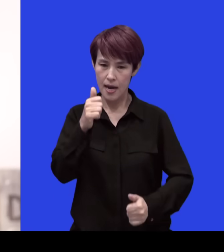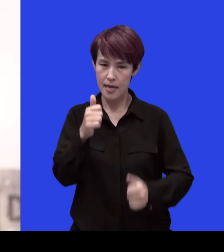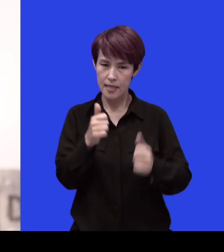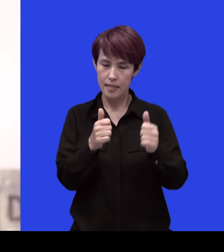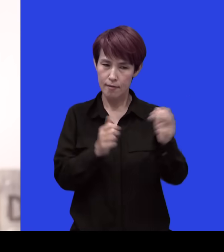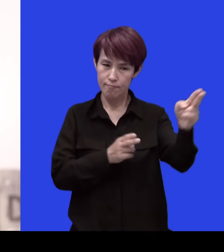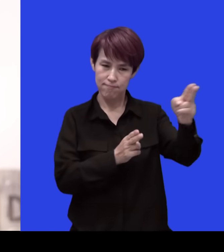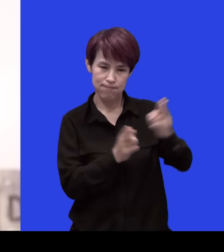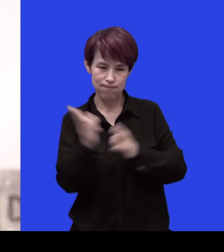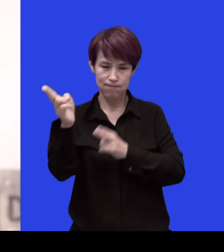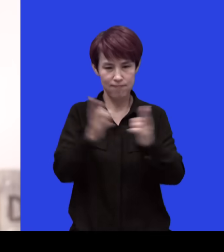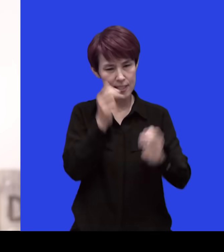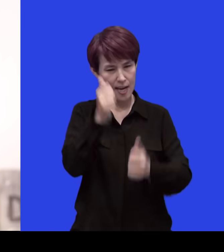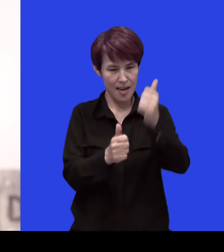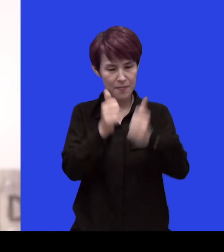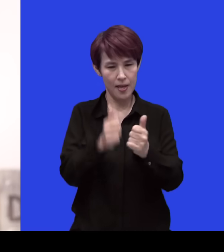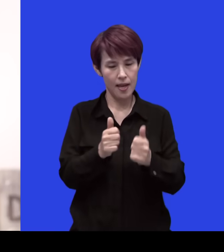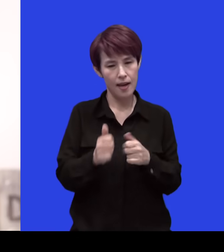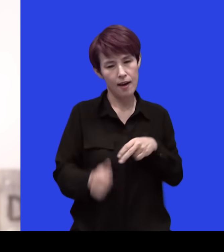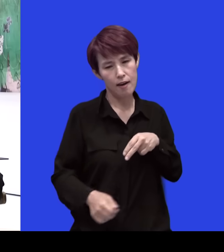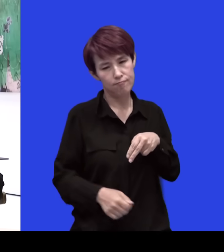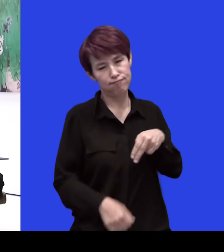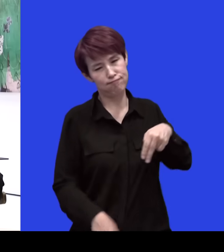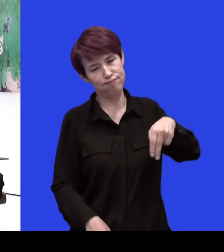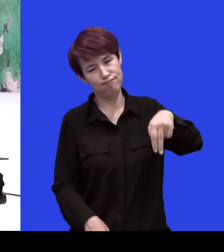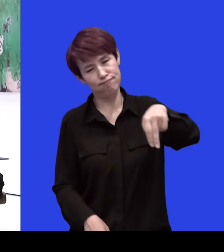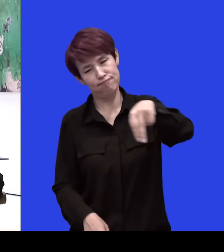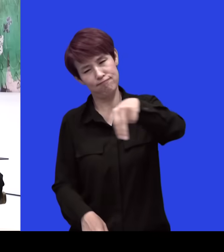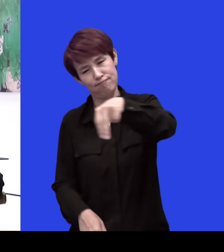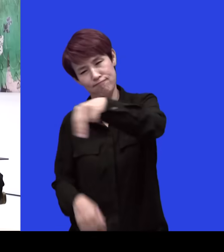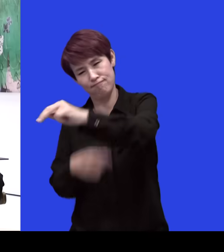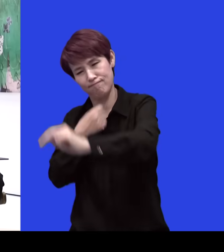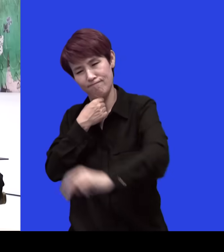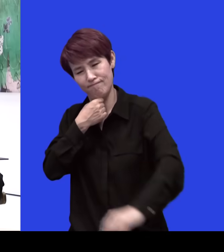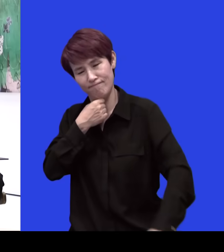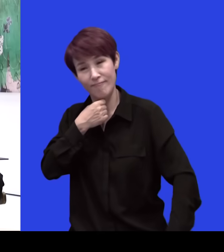좀 해야지. 네. 그래, 코너웍도 연습하고 저 하는데, 예.